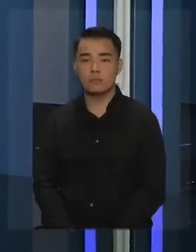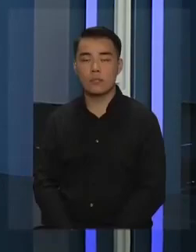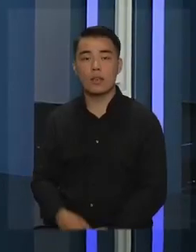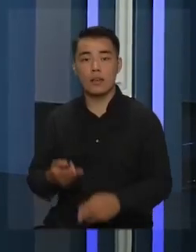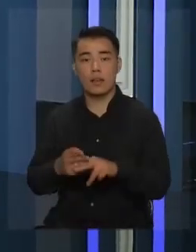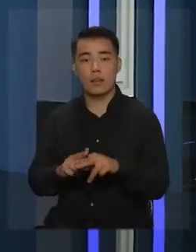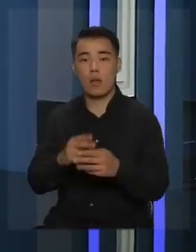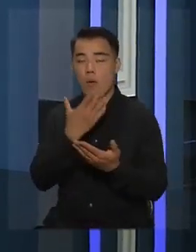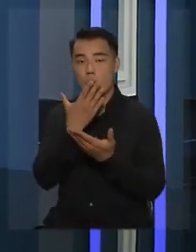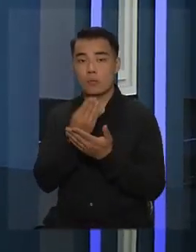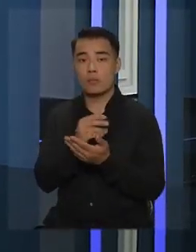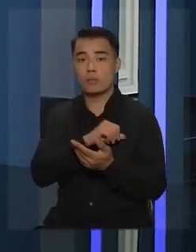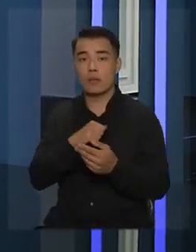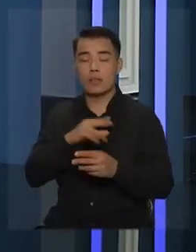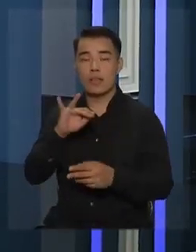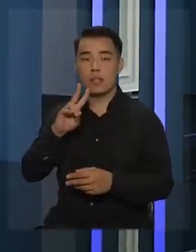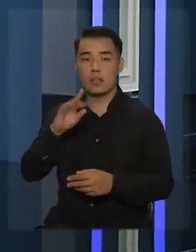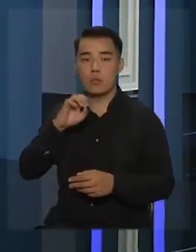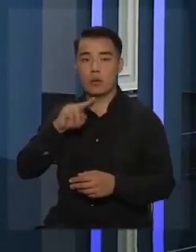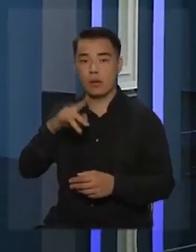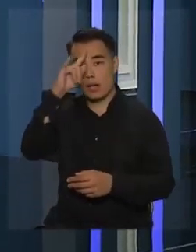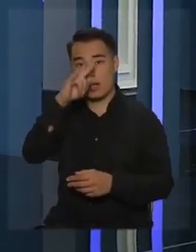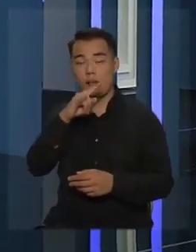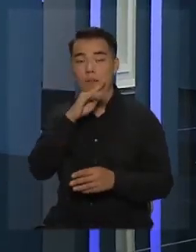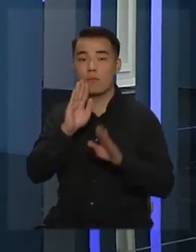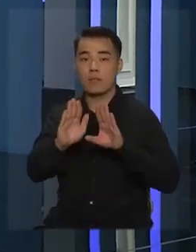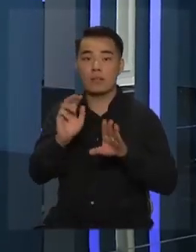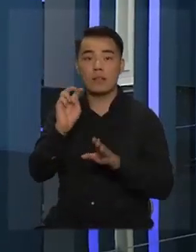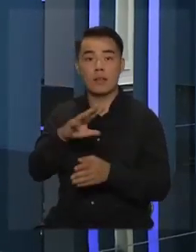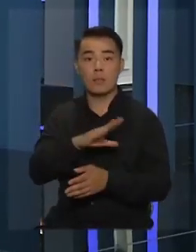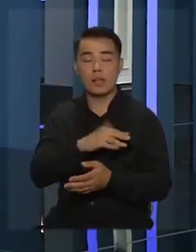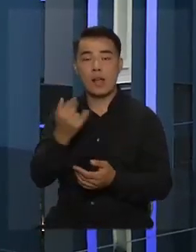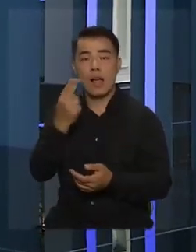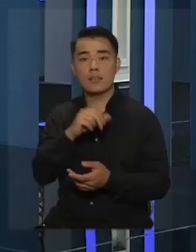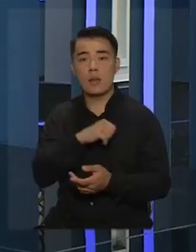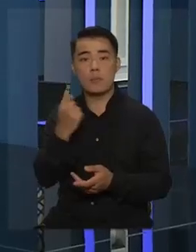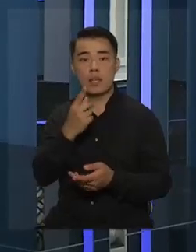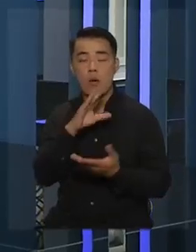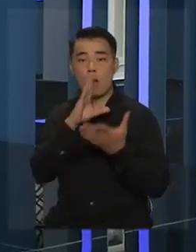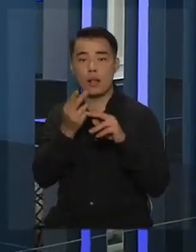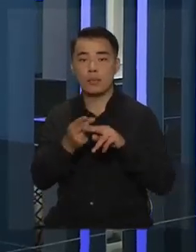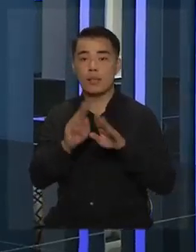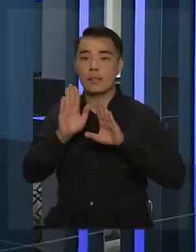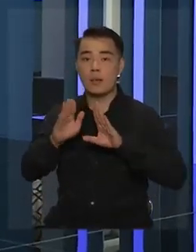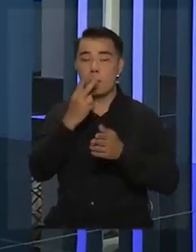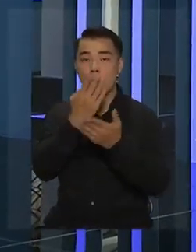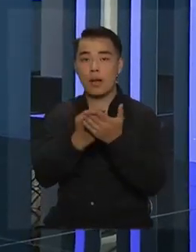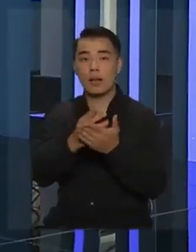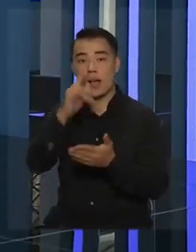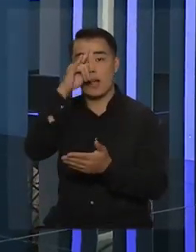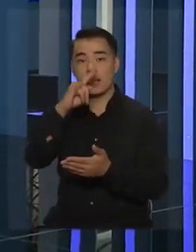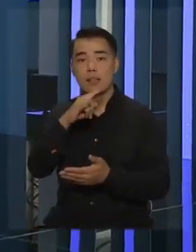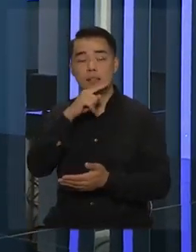Бұл мәртебелі меймандар Иннопром Қазақстан халықаралық көрмесіне келген. Астанада алғаш рет өтіп жатқан өнеркәсіптік көрме